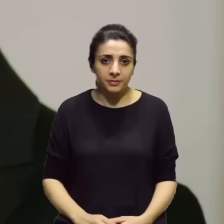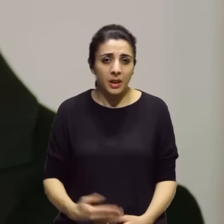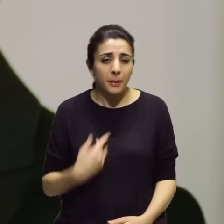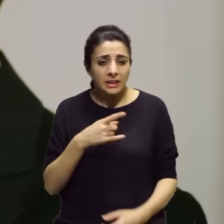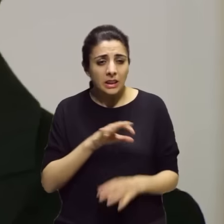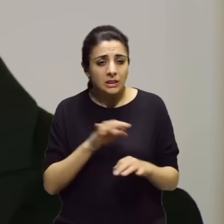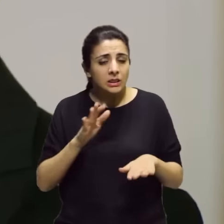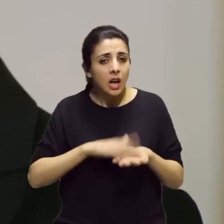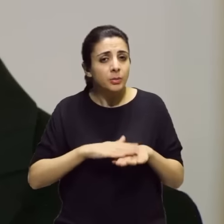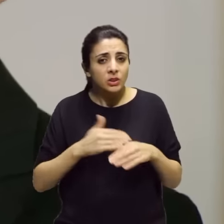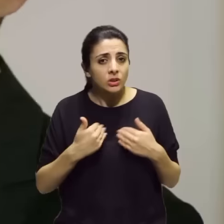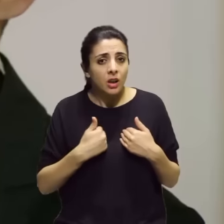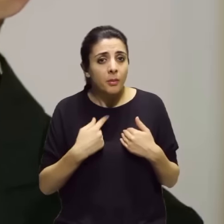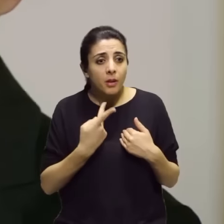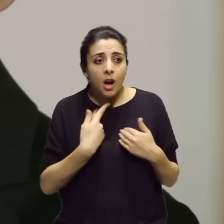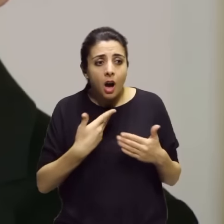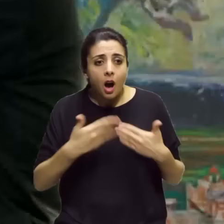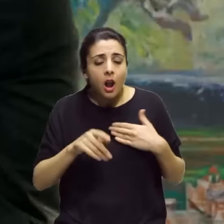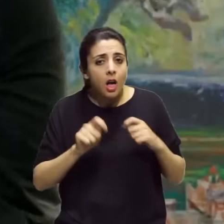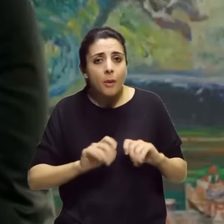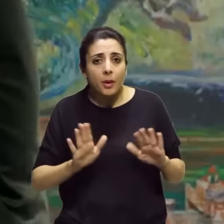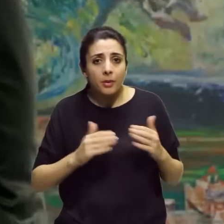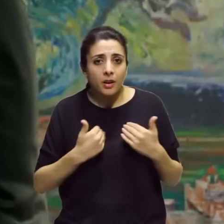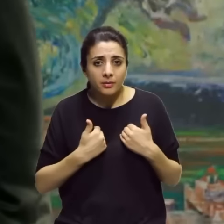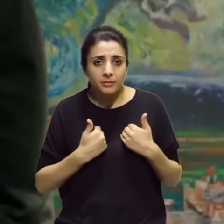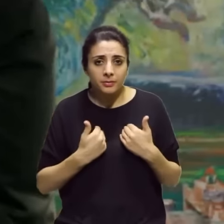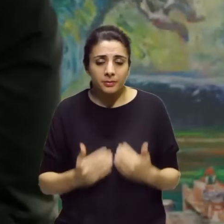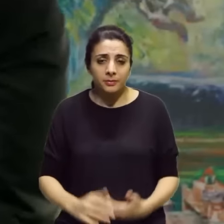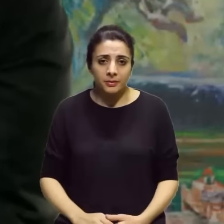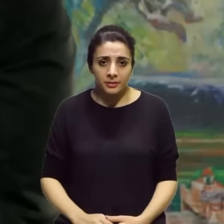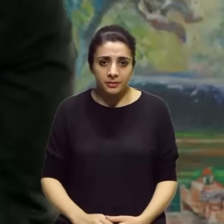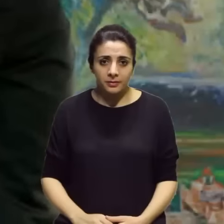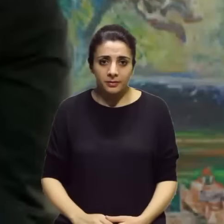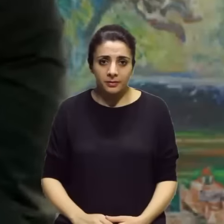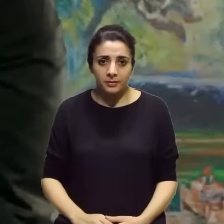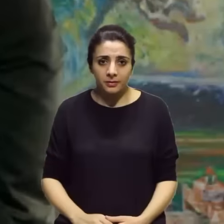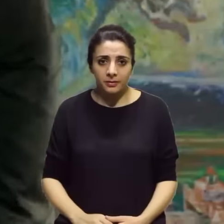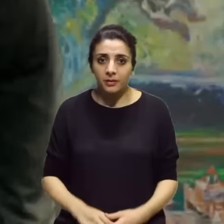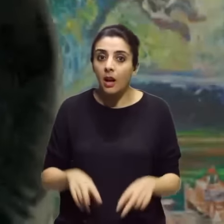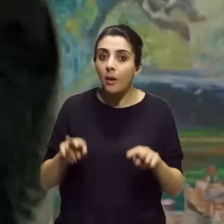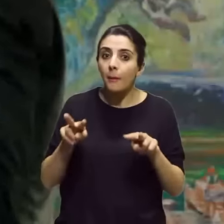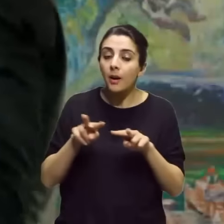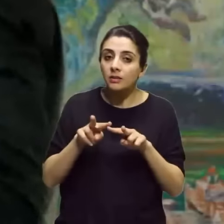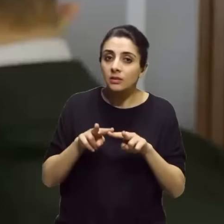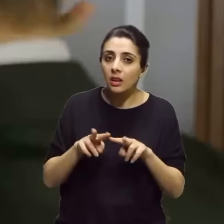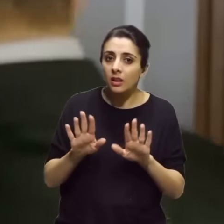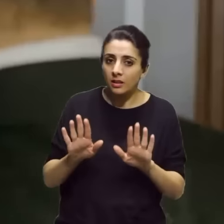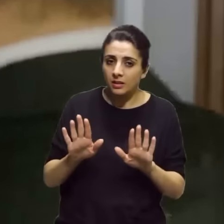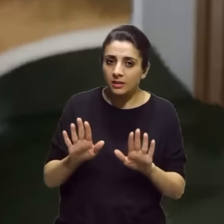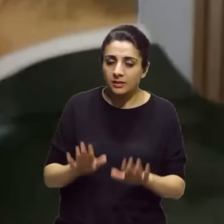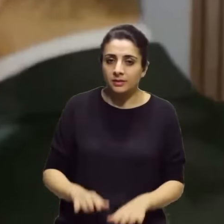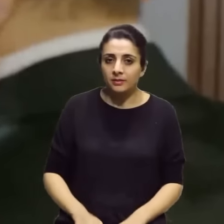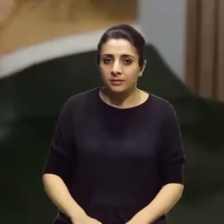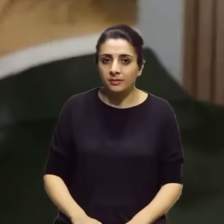Ben sensiz... Ben senden ayrılamam Reyhan. Yanağından öptü. Masar. Masar öperken Reyhan